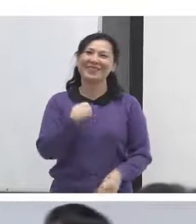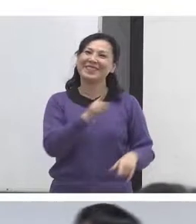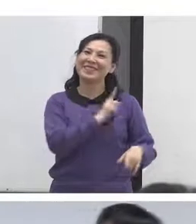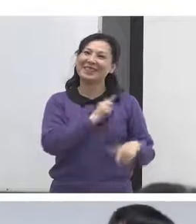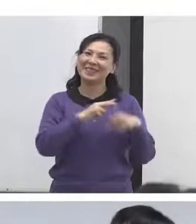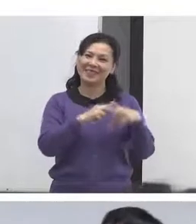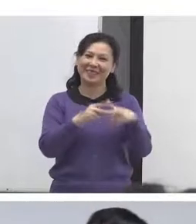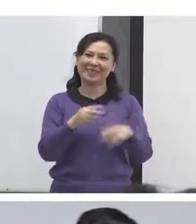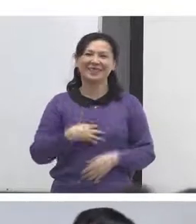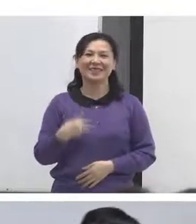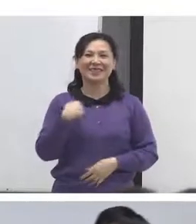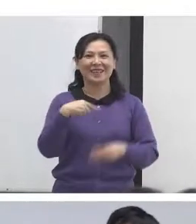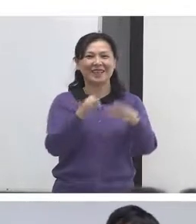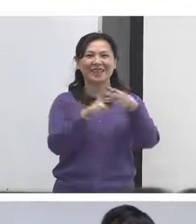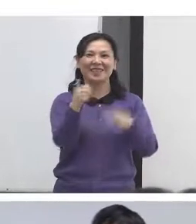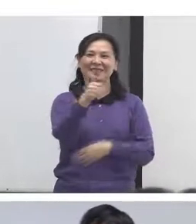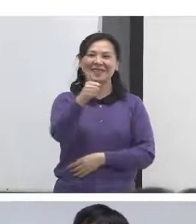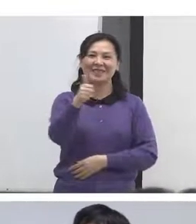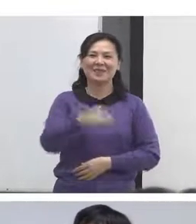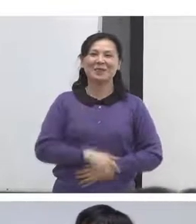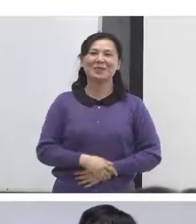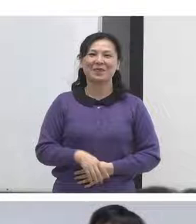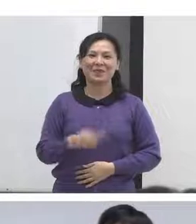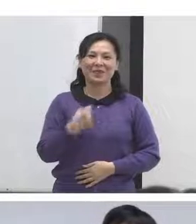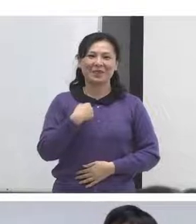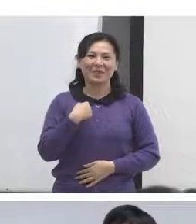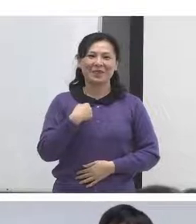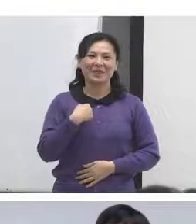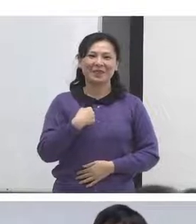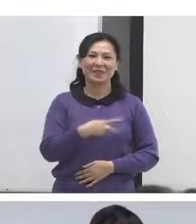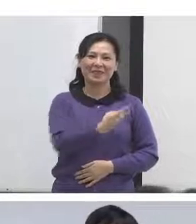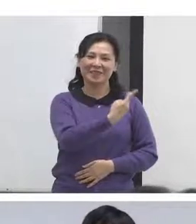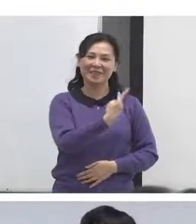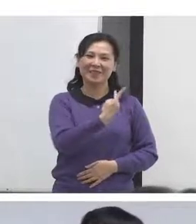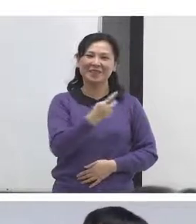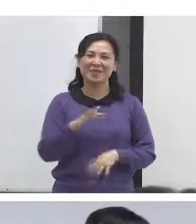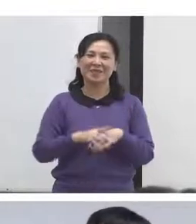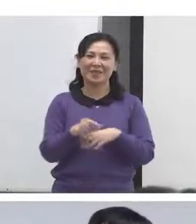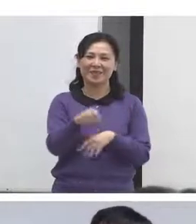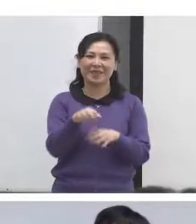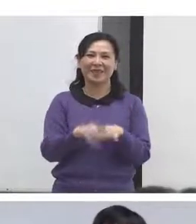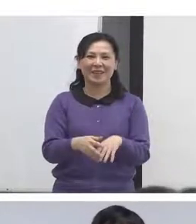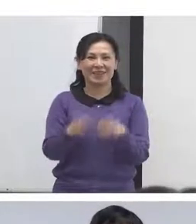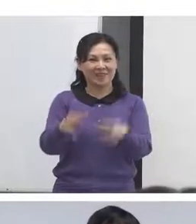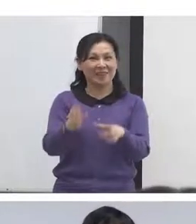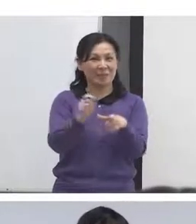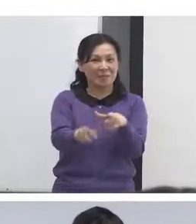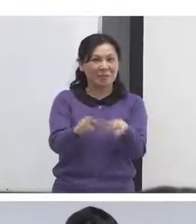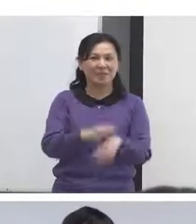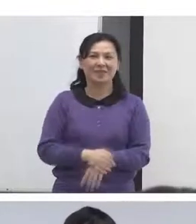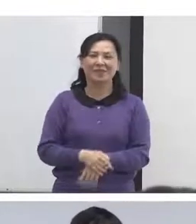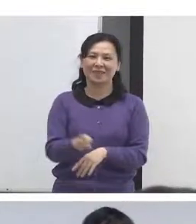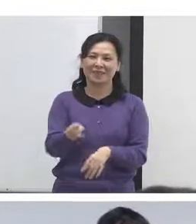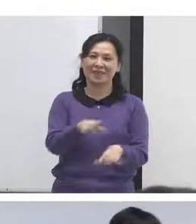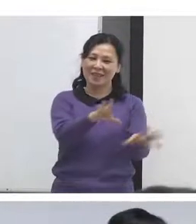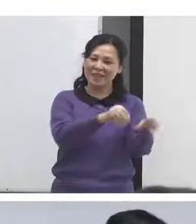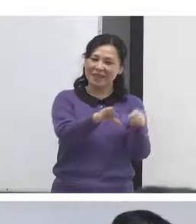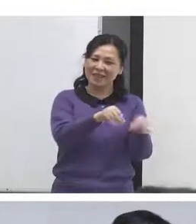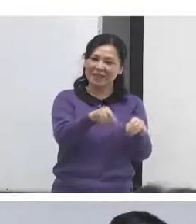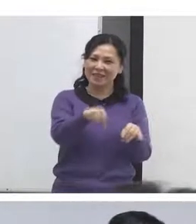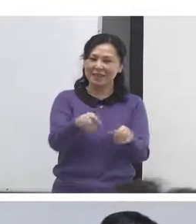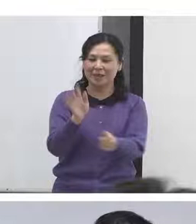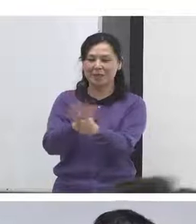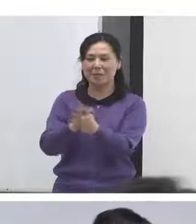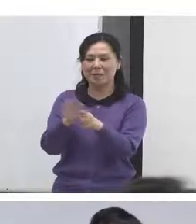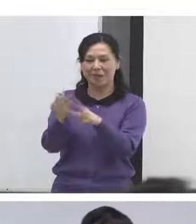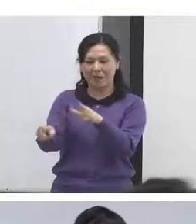下，我叫做 Ronnie Wang， 名字叫王向荣。那我跟李木约两个人就是有创一个李木约公司，那我们专门是用资料解决就是企业的